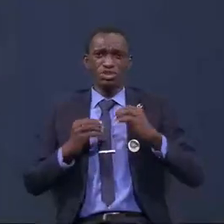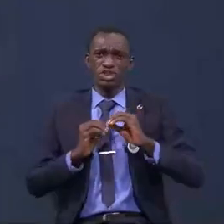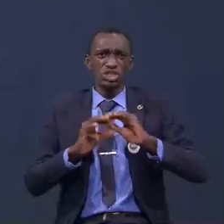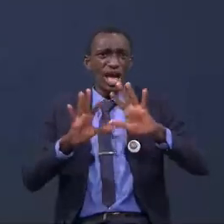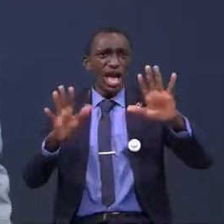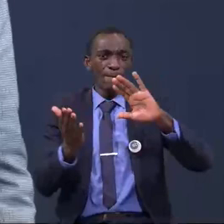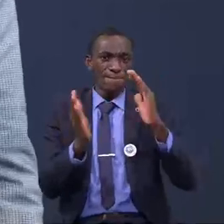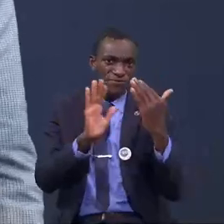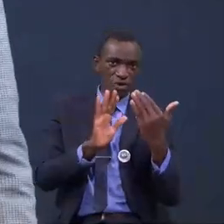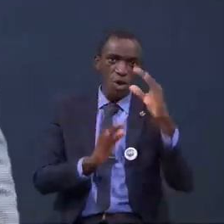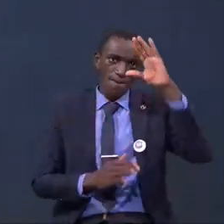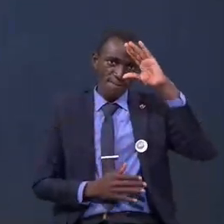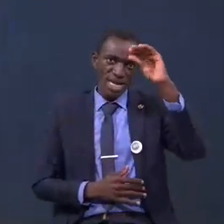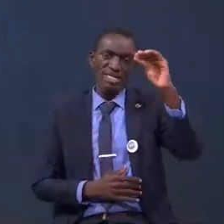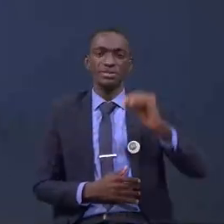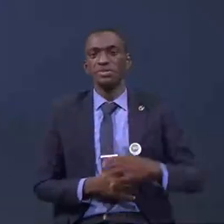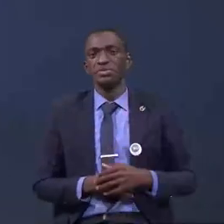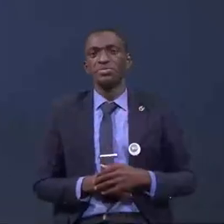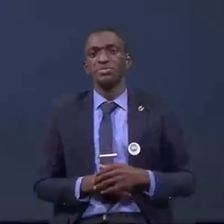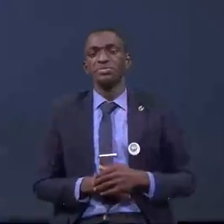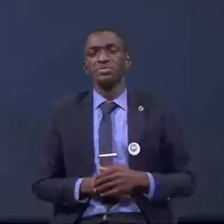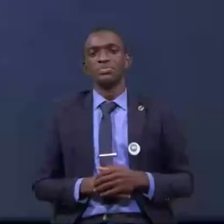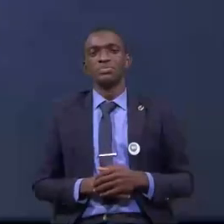Comment est-ce que ma lumière peut luire devant les hommes?